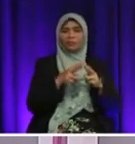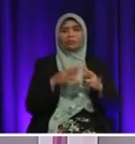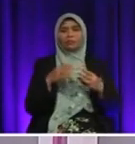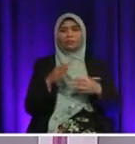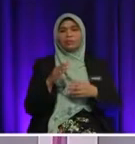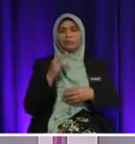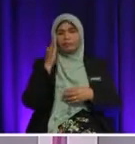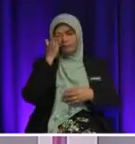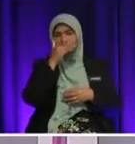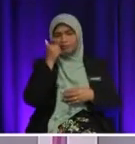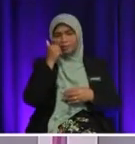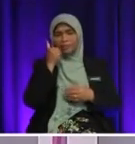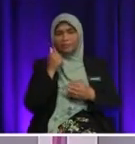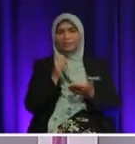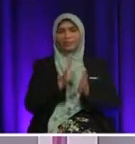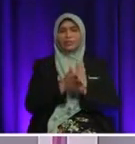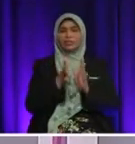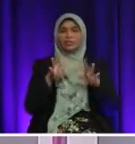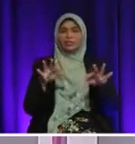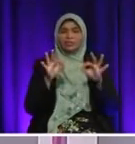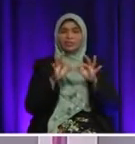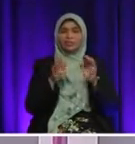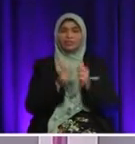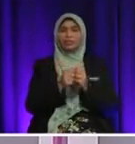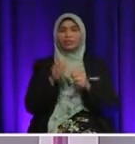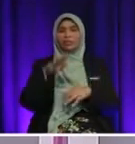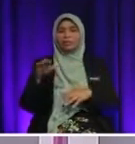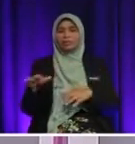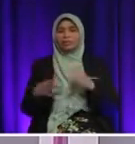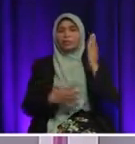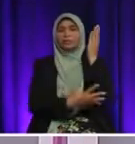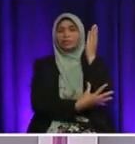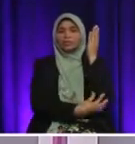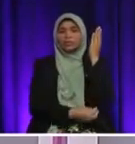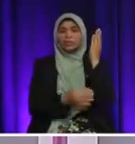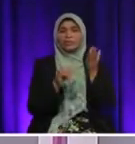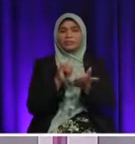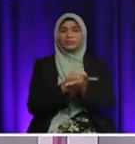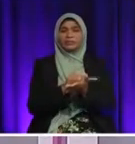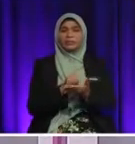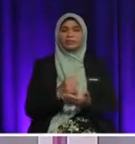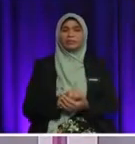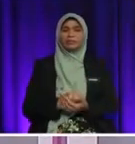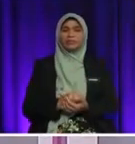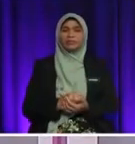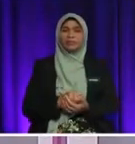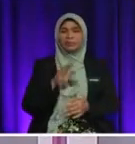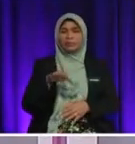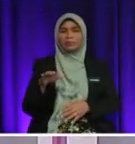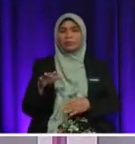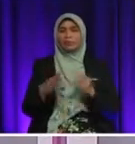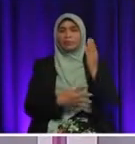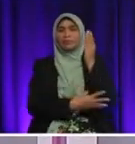elok mukanya. Jadi dia pun berceritalah kepada budak miskin itu tugas yang diberikan oleh Ratu Naga tadi. Jadi budak miskin itu